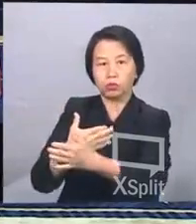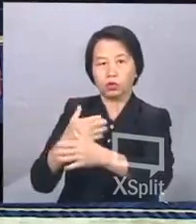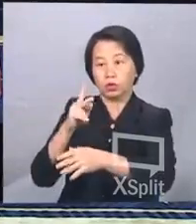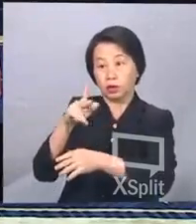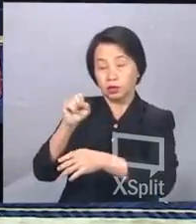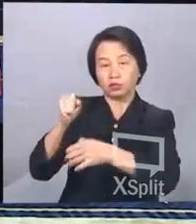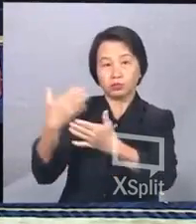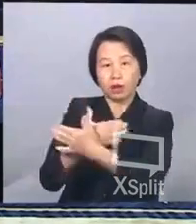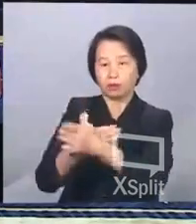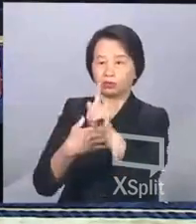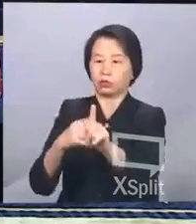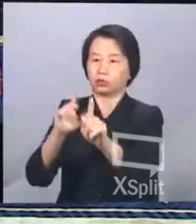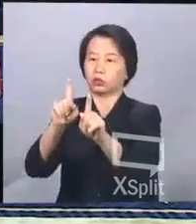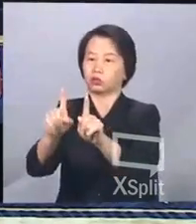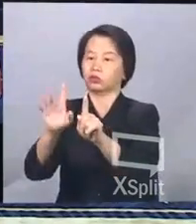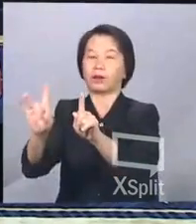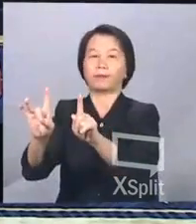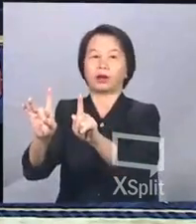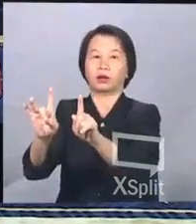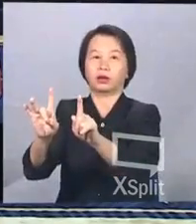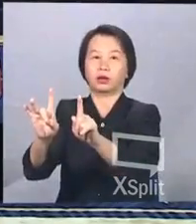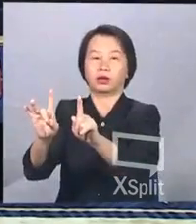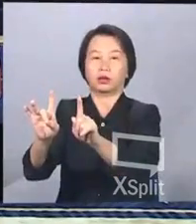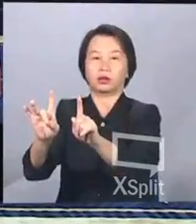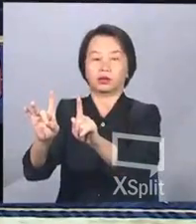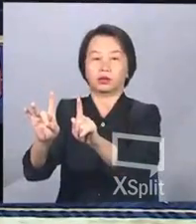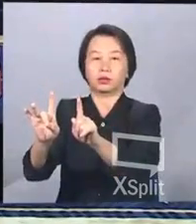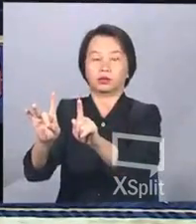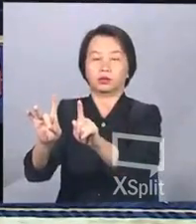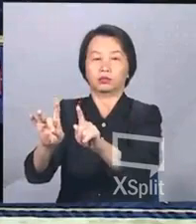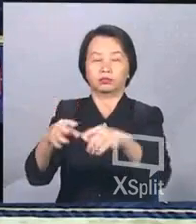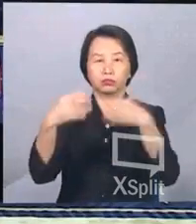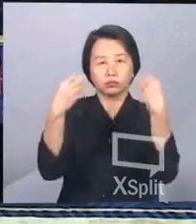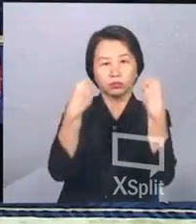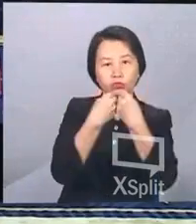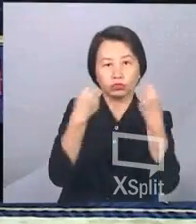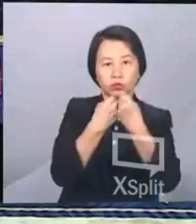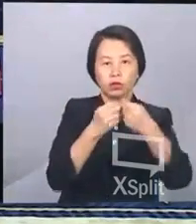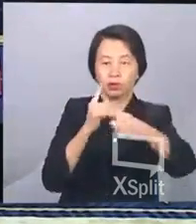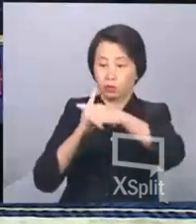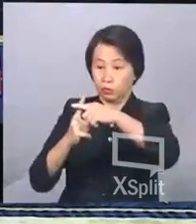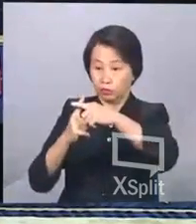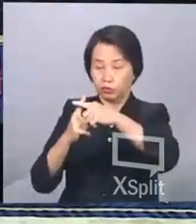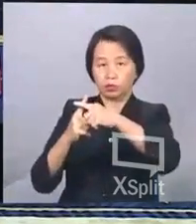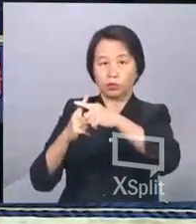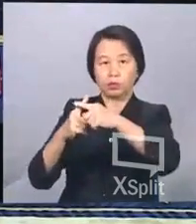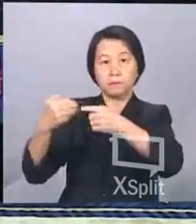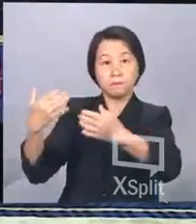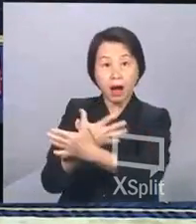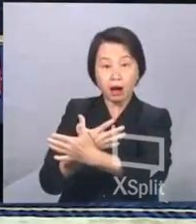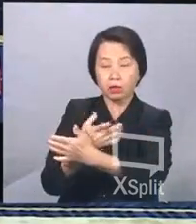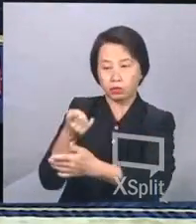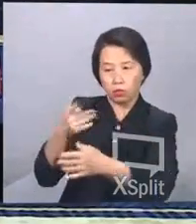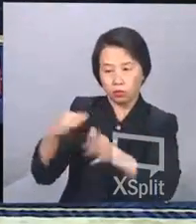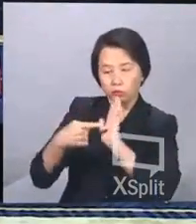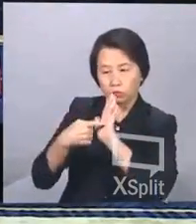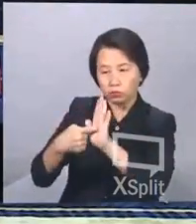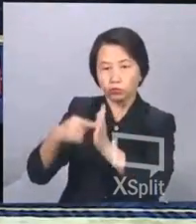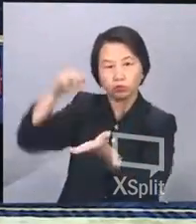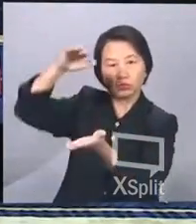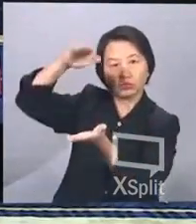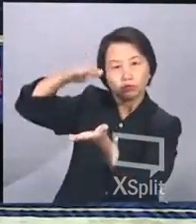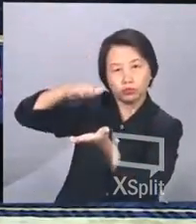sebanyak 114 cast Hai jumlah kiss positif baru juga telah menunjukkan